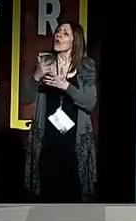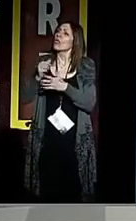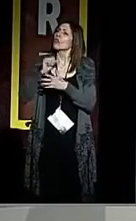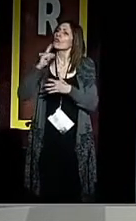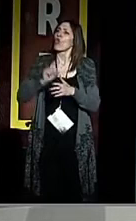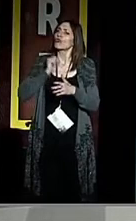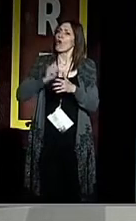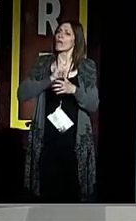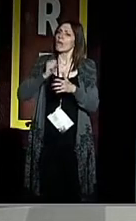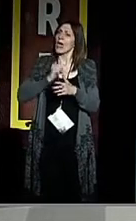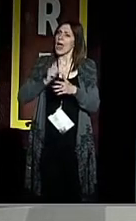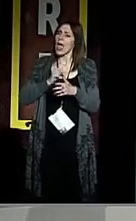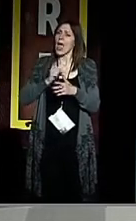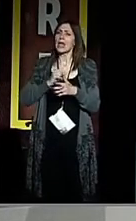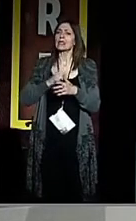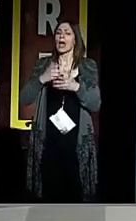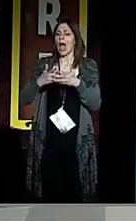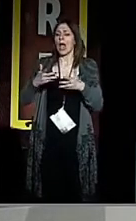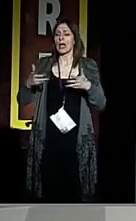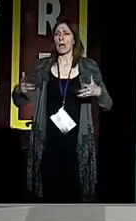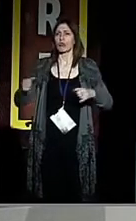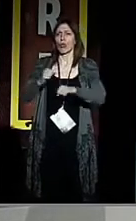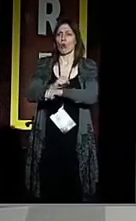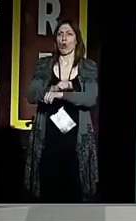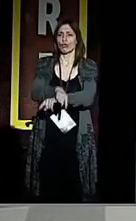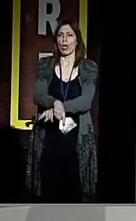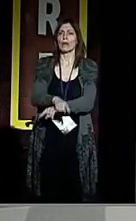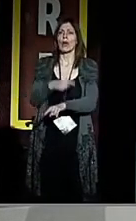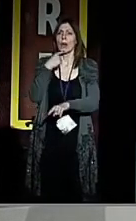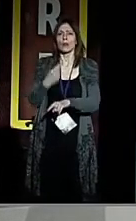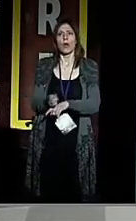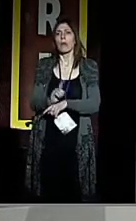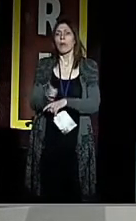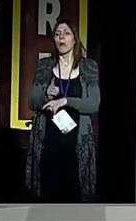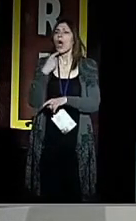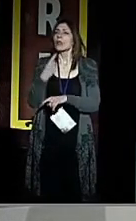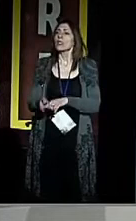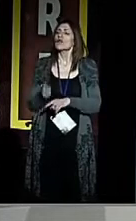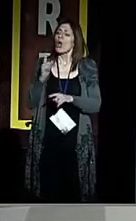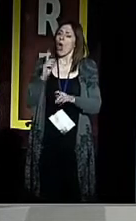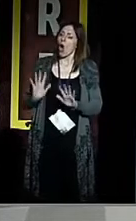sofferenza del campo di concentramento, ha raccontato che in quell'orrore ci sono stati dei